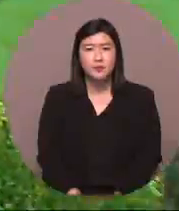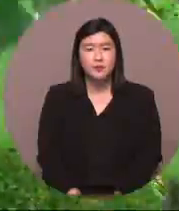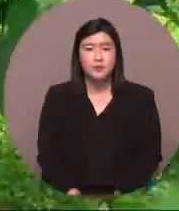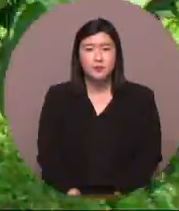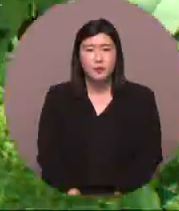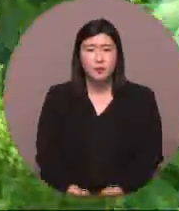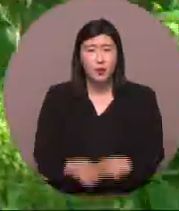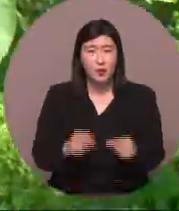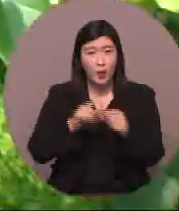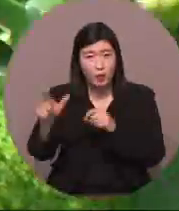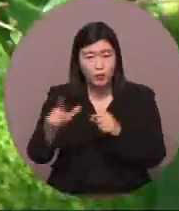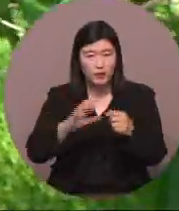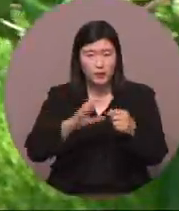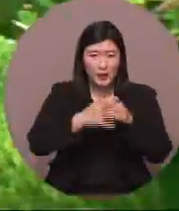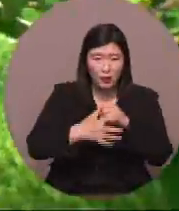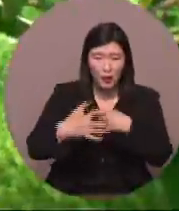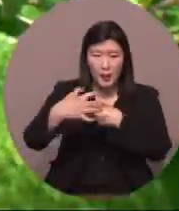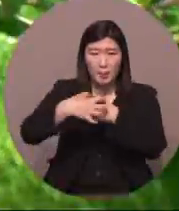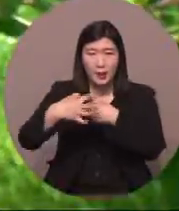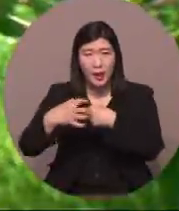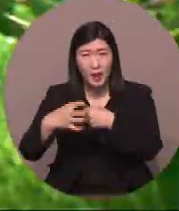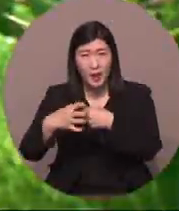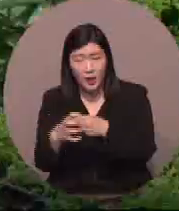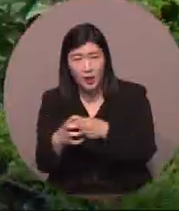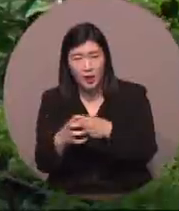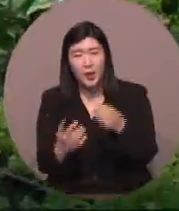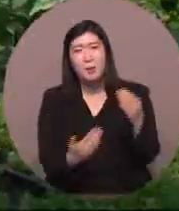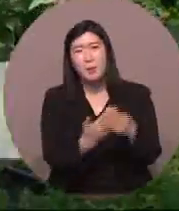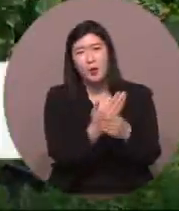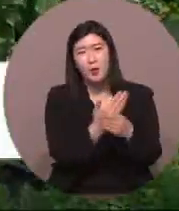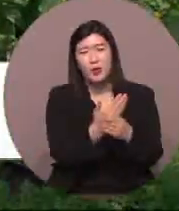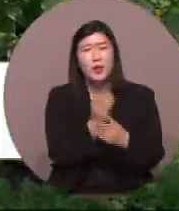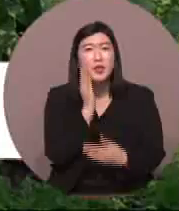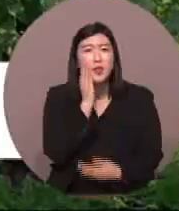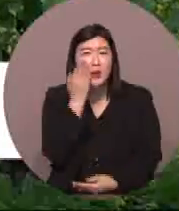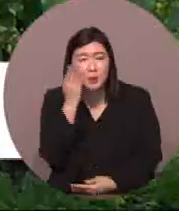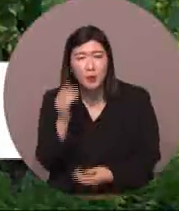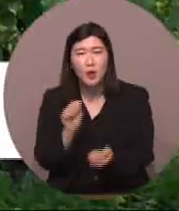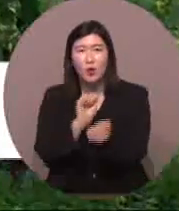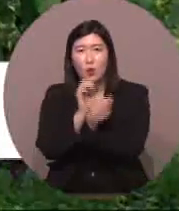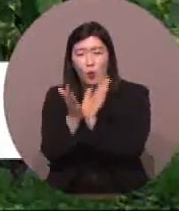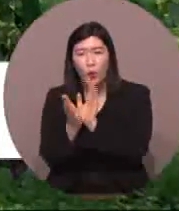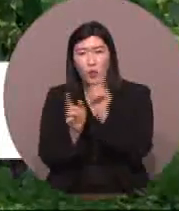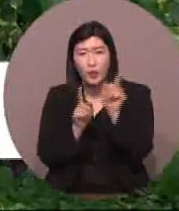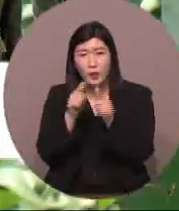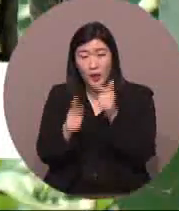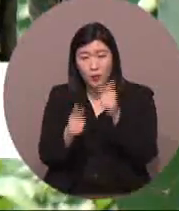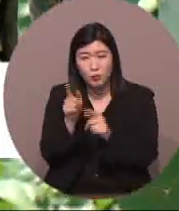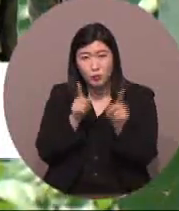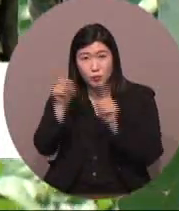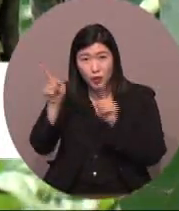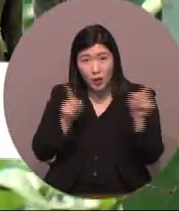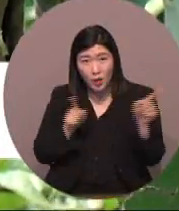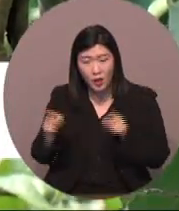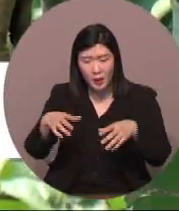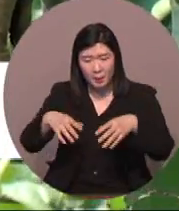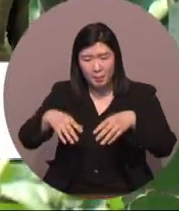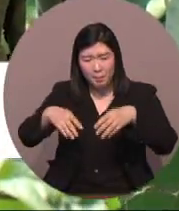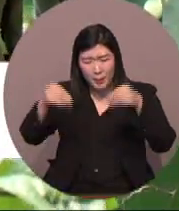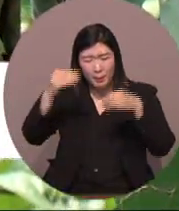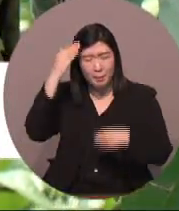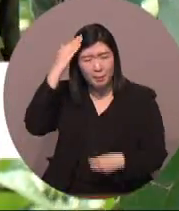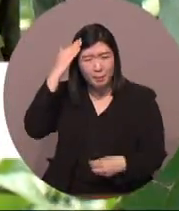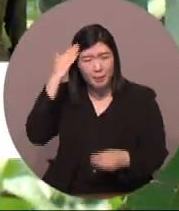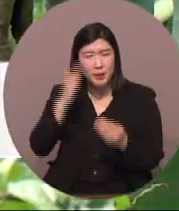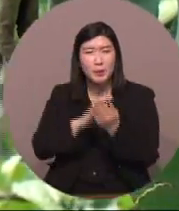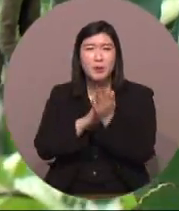주로 사과나 배 등 장미과 식물에서 발병하는데 잎과 꽃 가지와 과일 등이 마치 화상을 입은 것처럼 검게